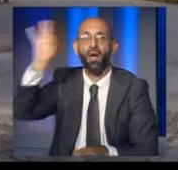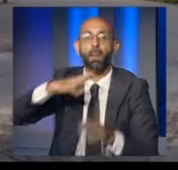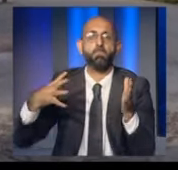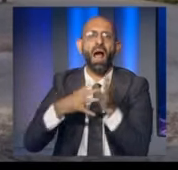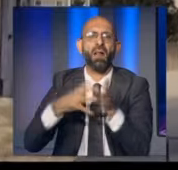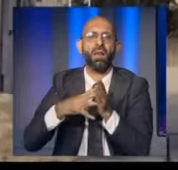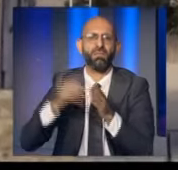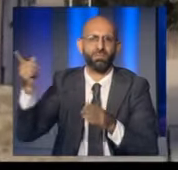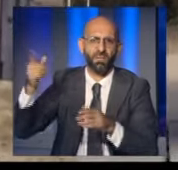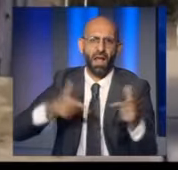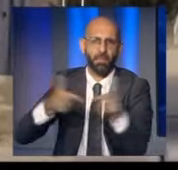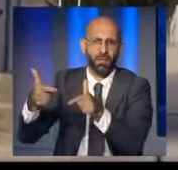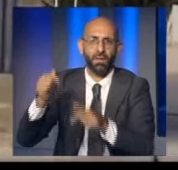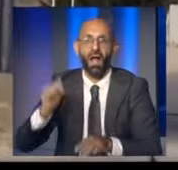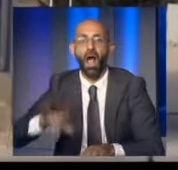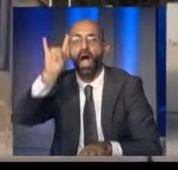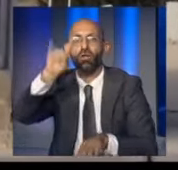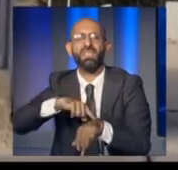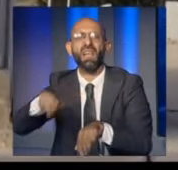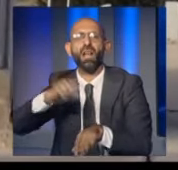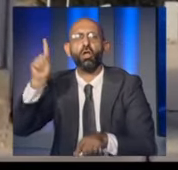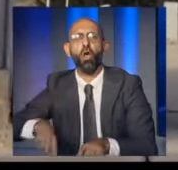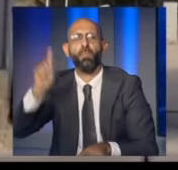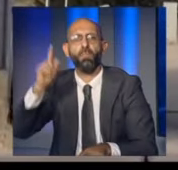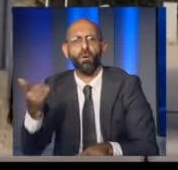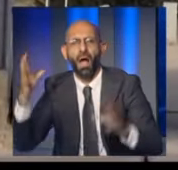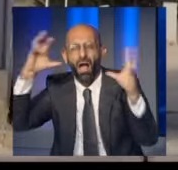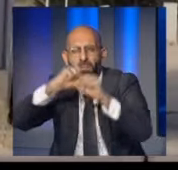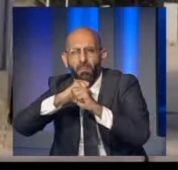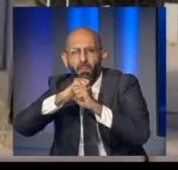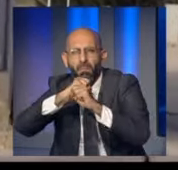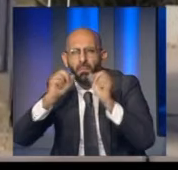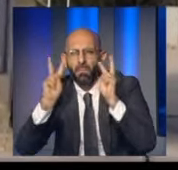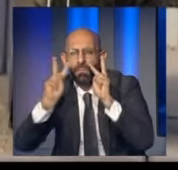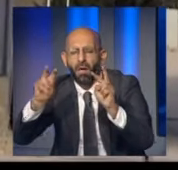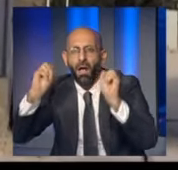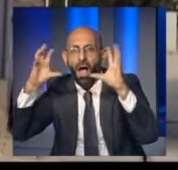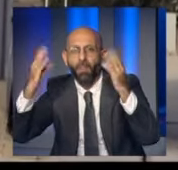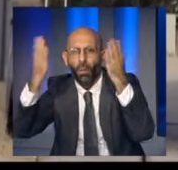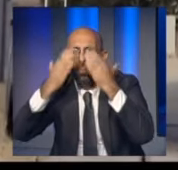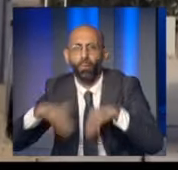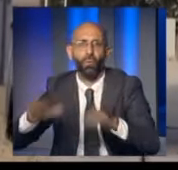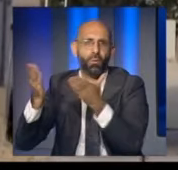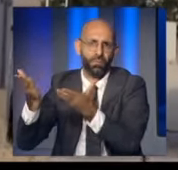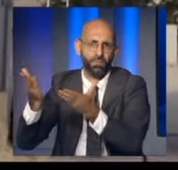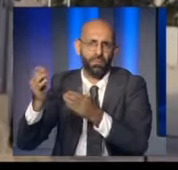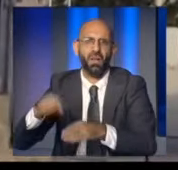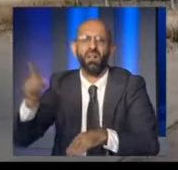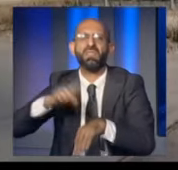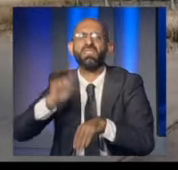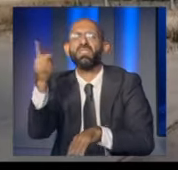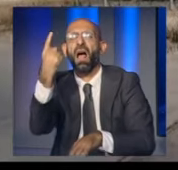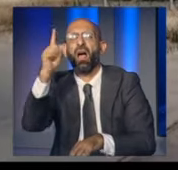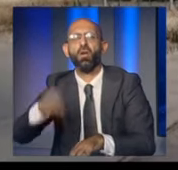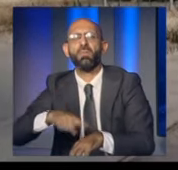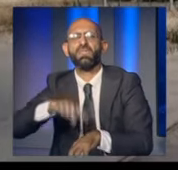غيرها وقرى أخرى محرومة، حي ينعم بالكهرباء 10 ساعات يوميا وآخر تغمره العتمة أو تكون حصته أقل من ساعة